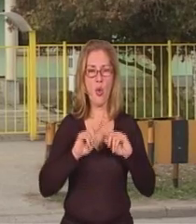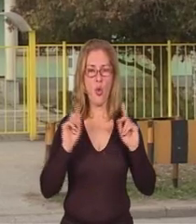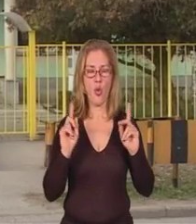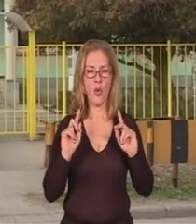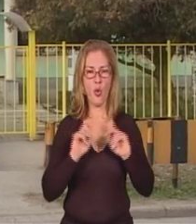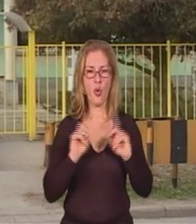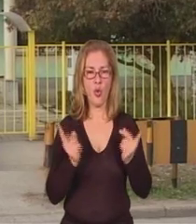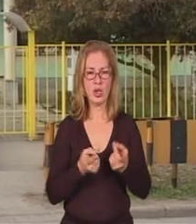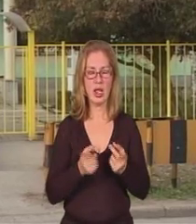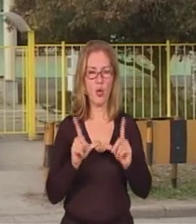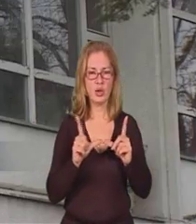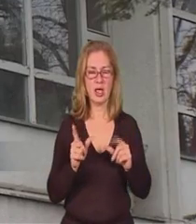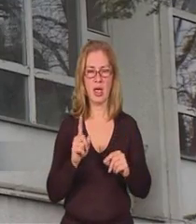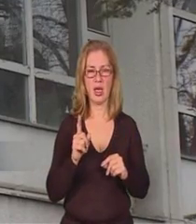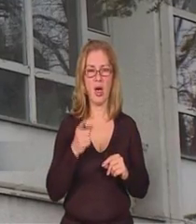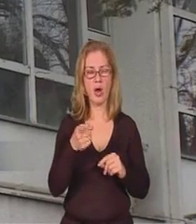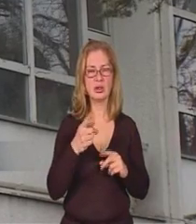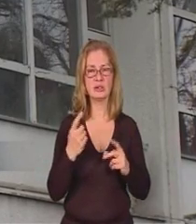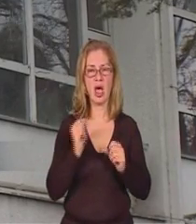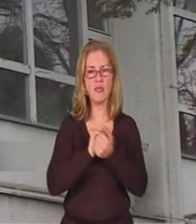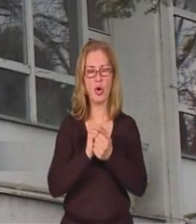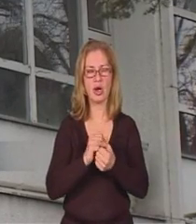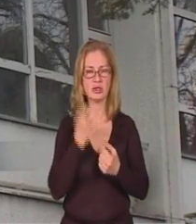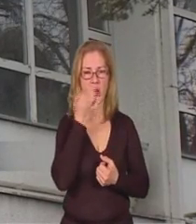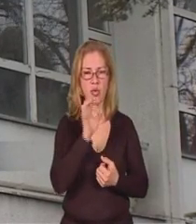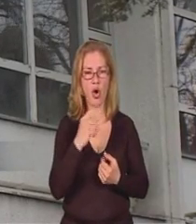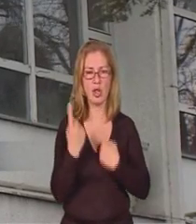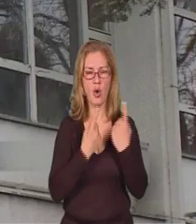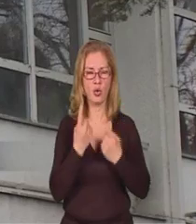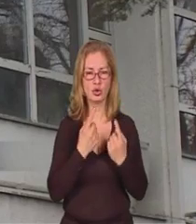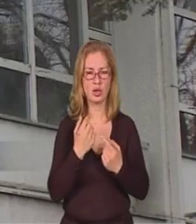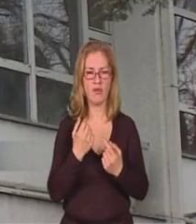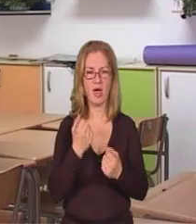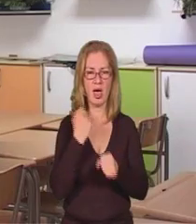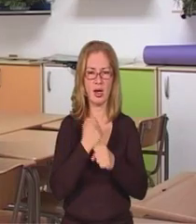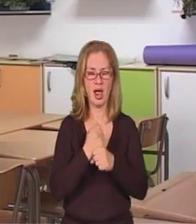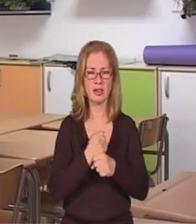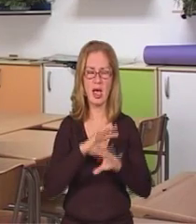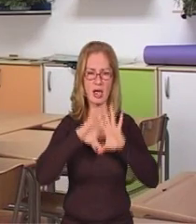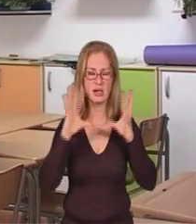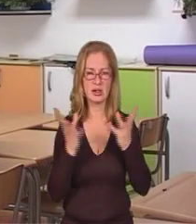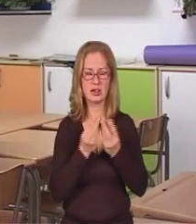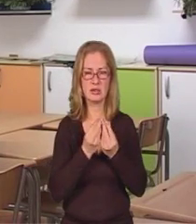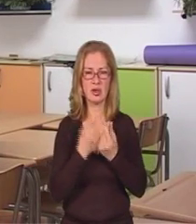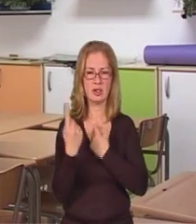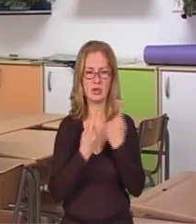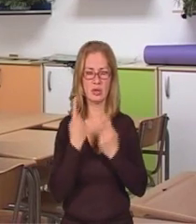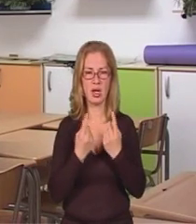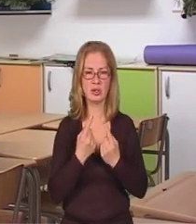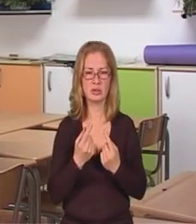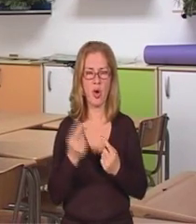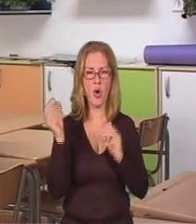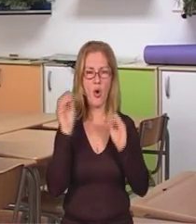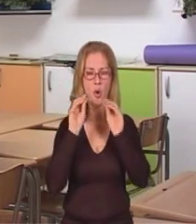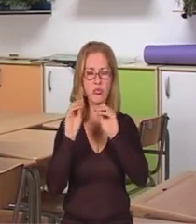da pokažu svoje nezadovoljstvo i da žele da se bore za bolje uslove rada, pod kojima ne podrazumevaju samo plate. Sveukupno gledajući, stanje